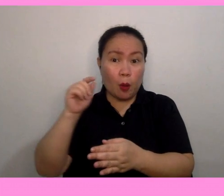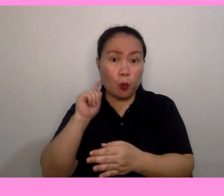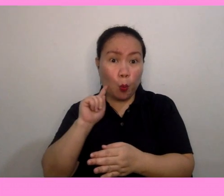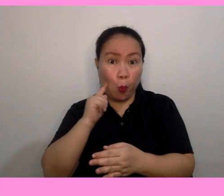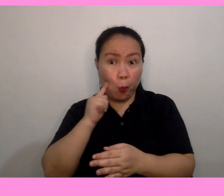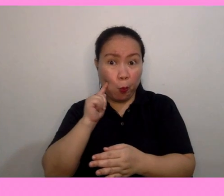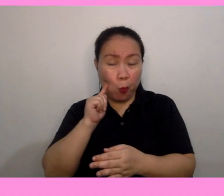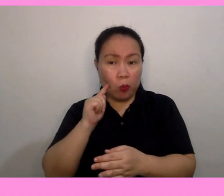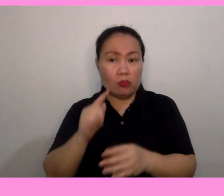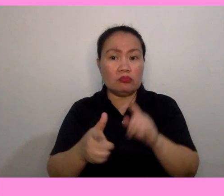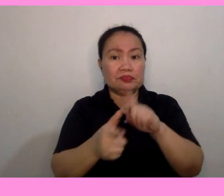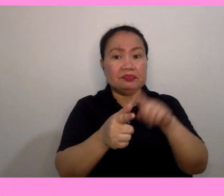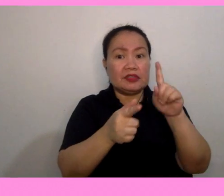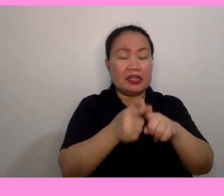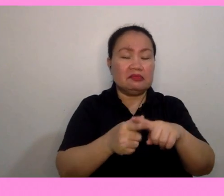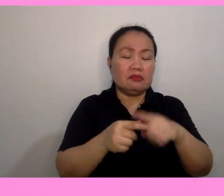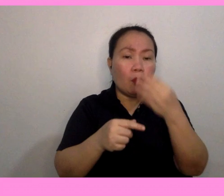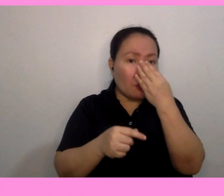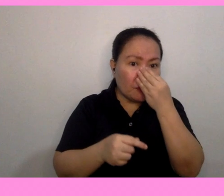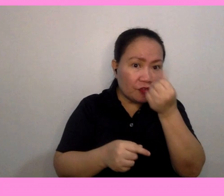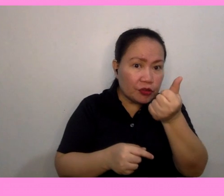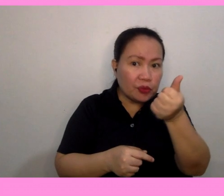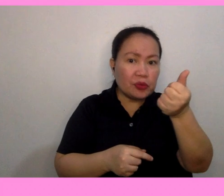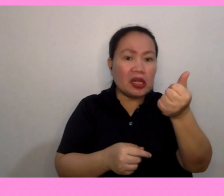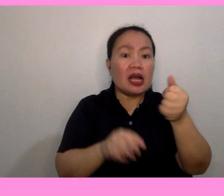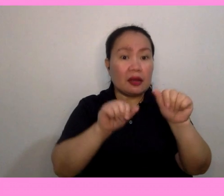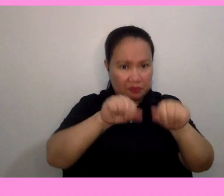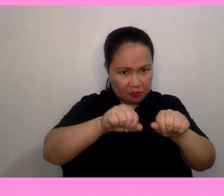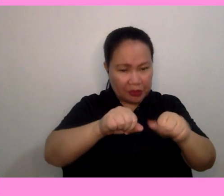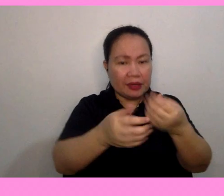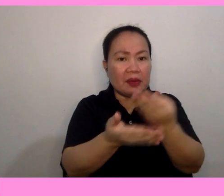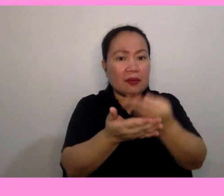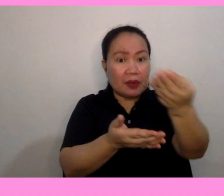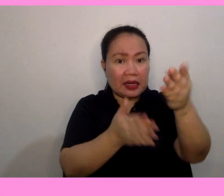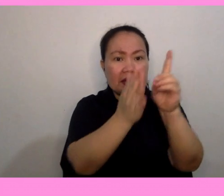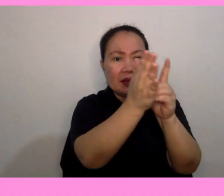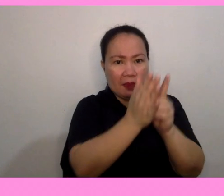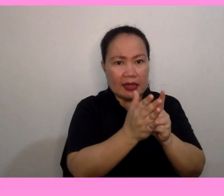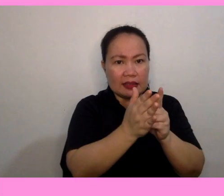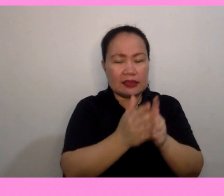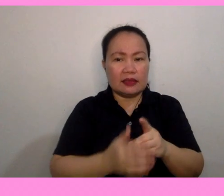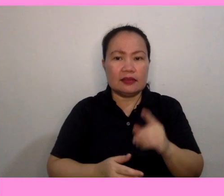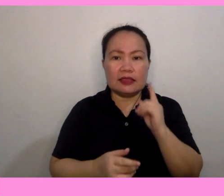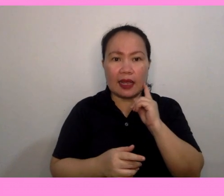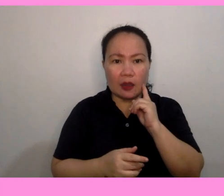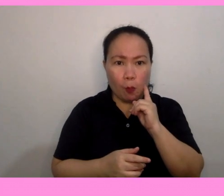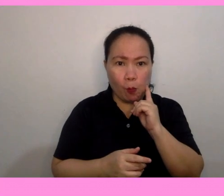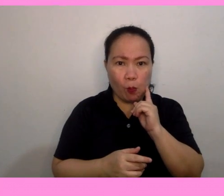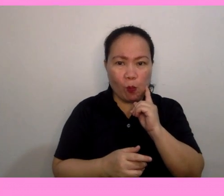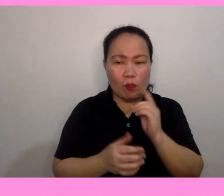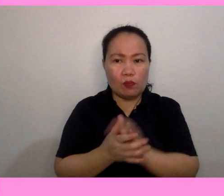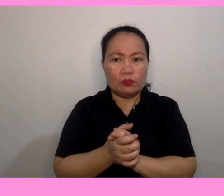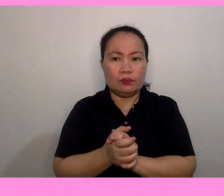bawat piraso, magiging 10 na lamang ang magiging demand sa candy.